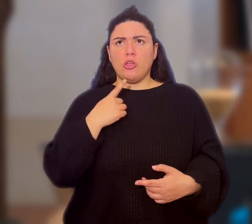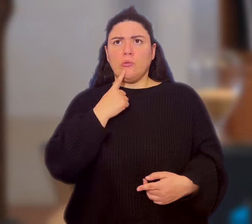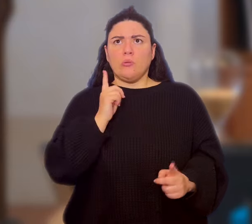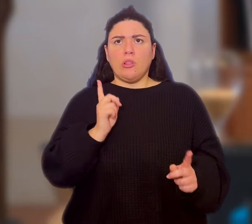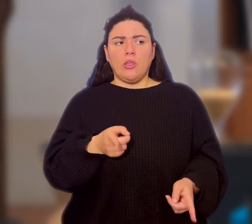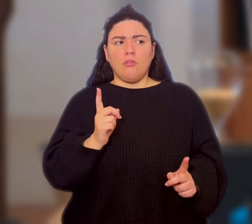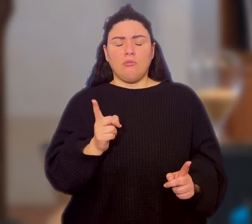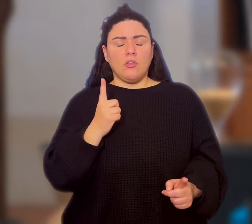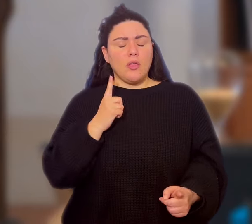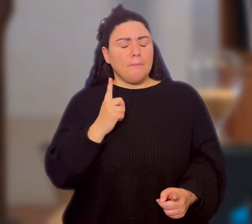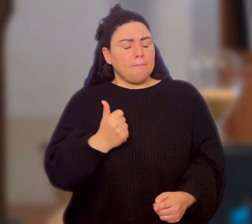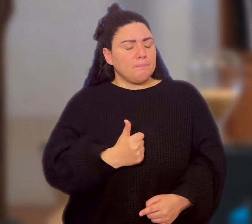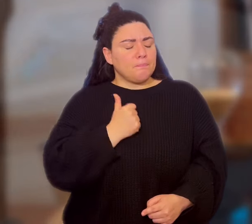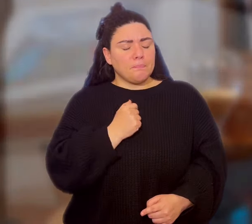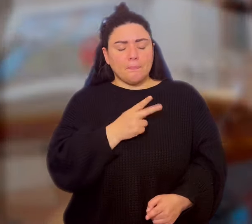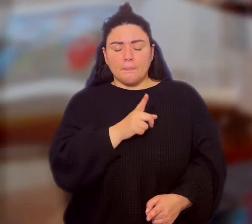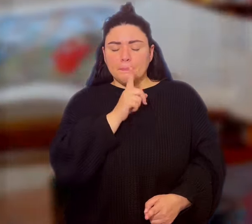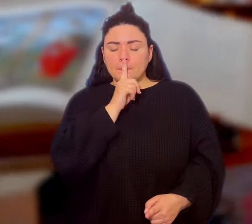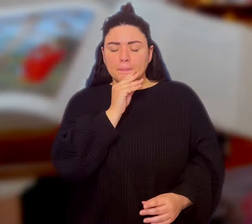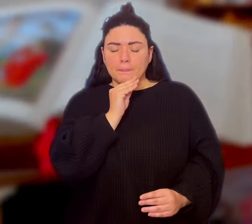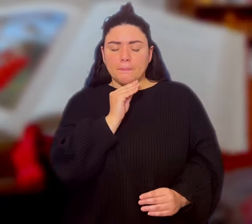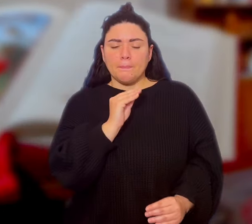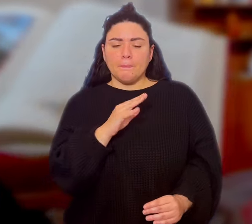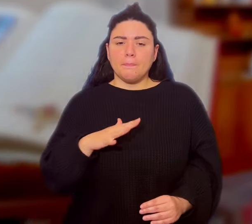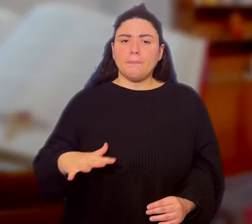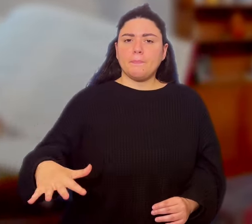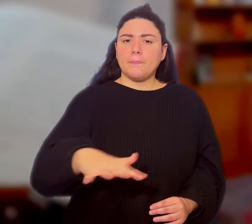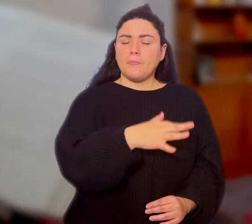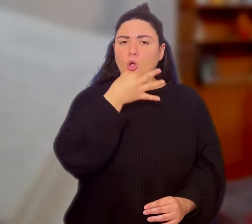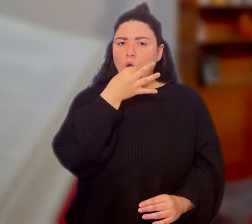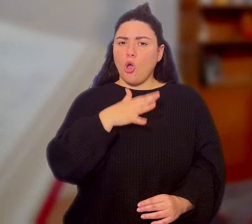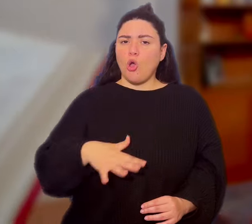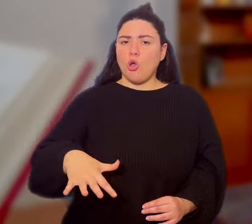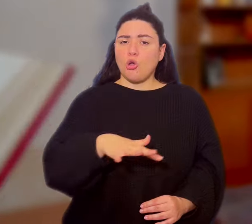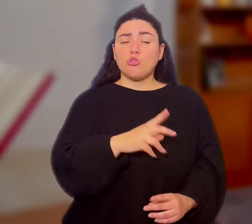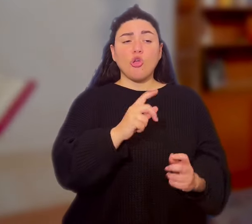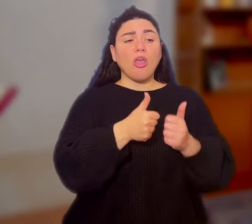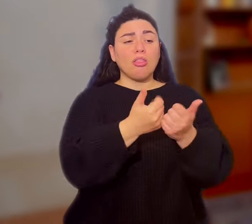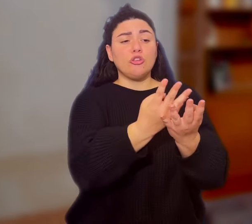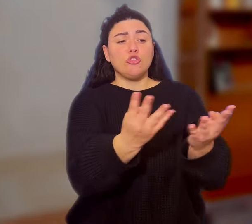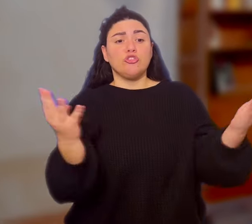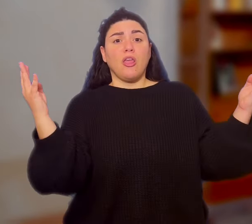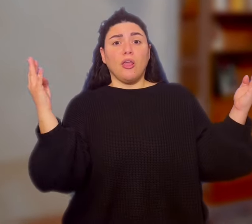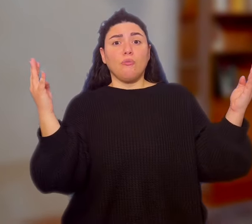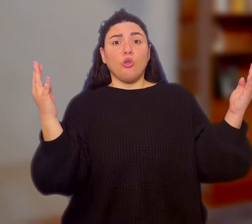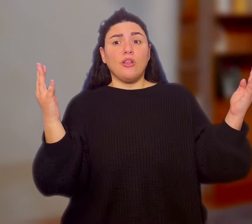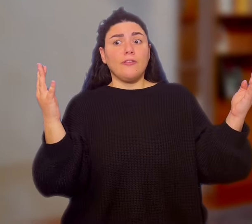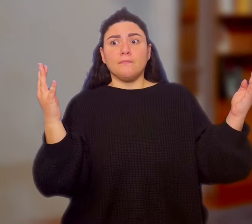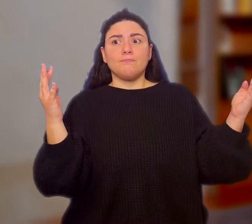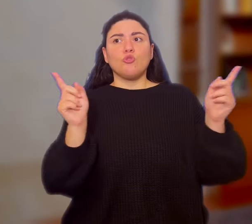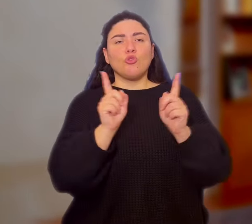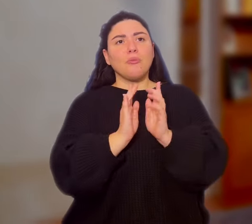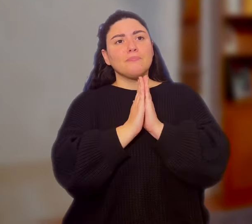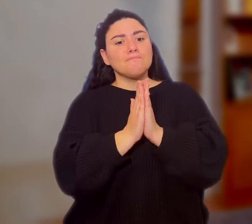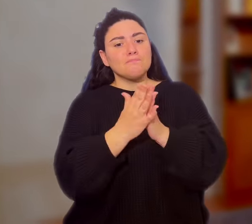affronta nella completa solitudine del getzemani dove i discepoli non sono capaci di vegliare con